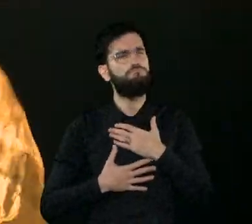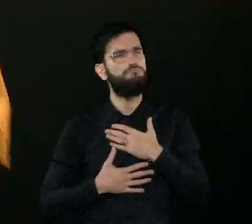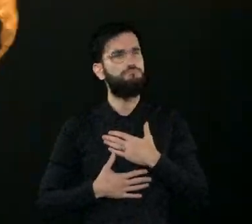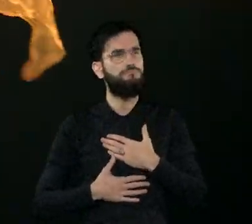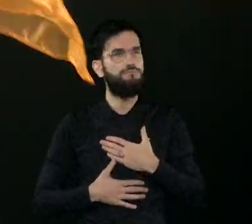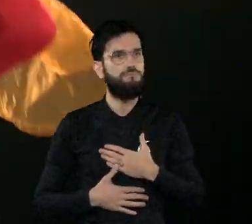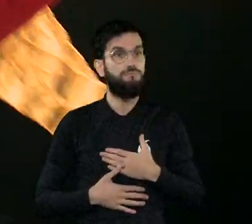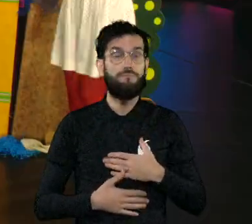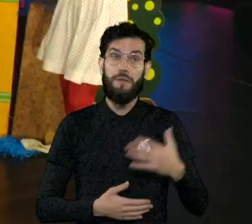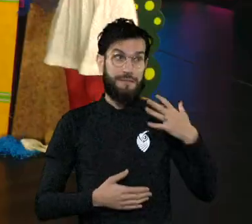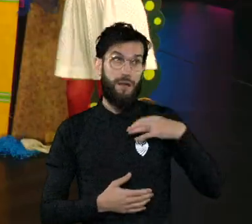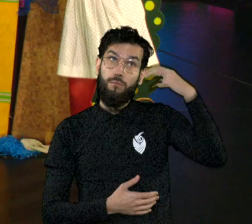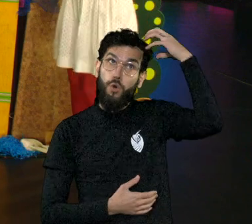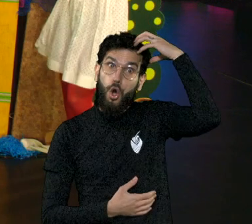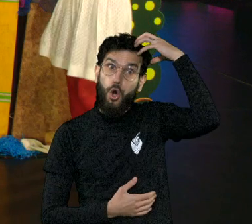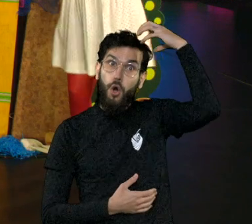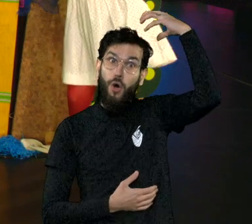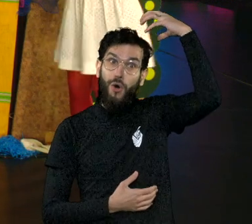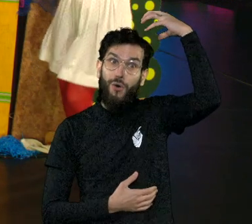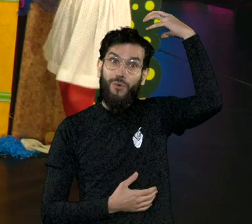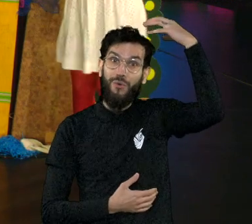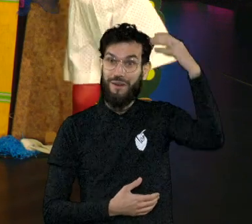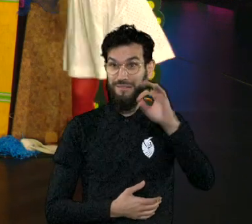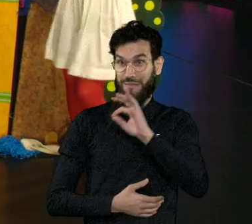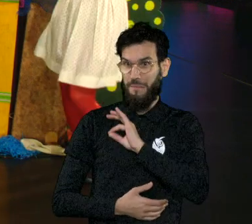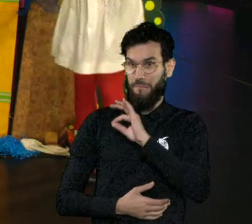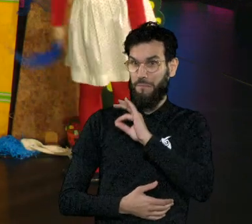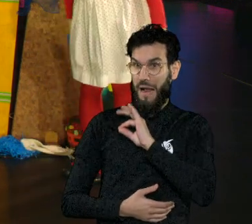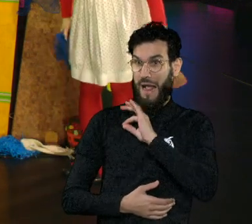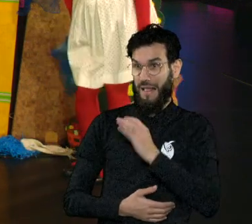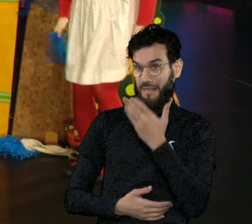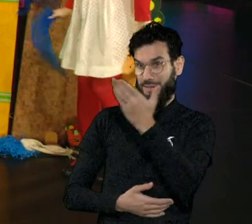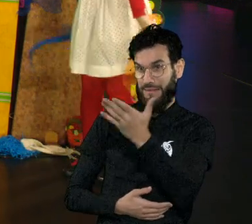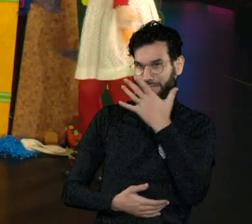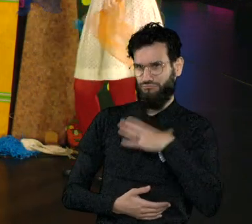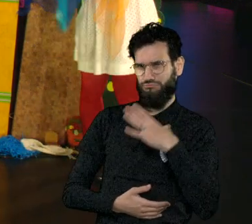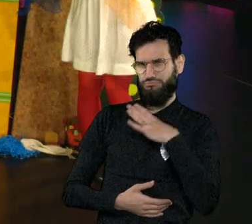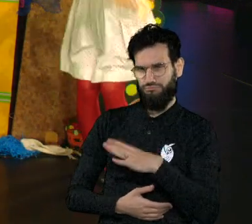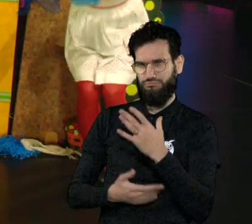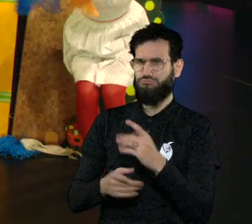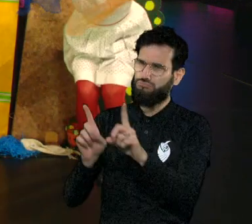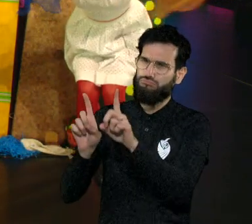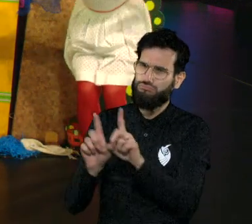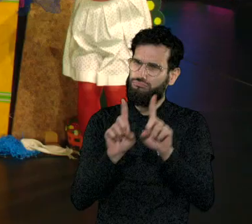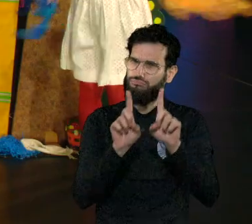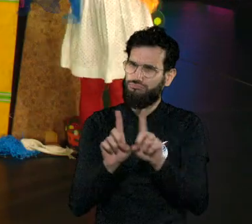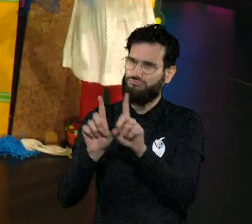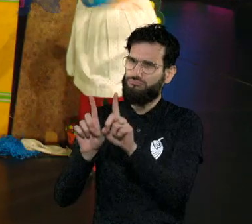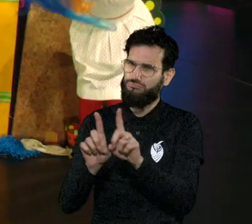mať korunku, za priateľku rúženku, za plávací